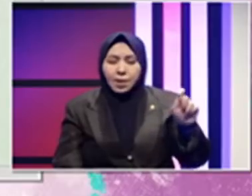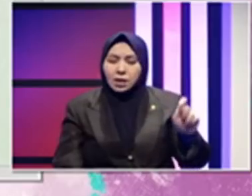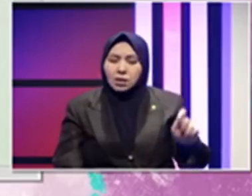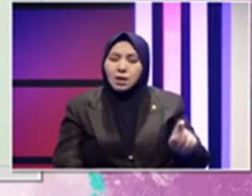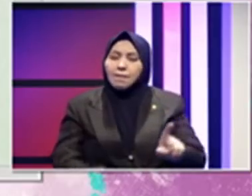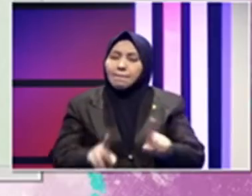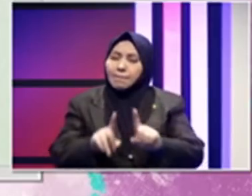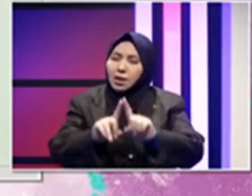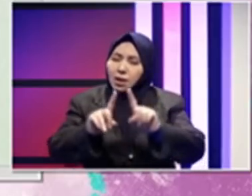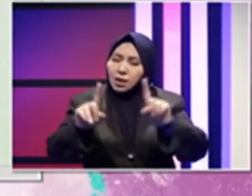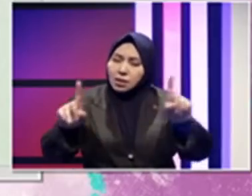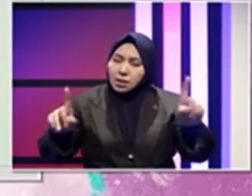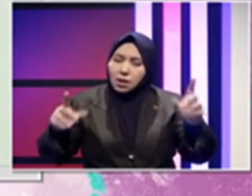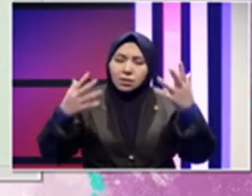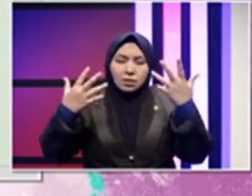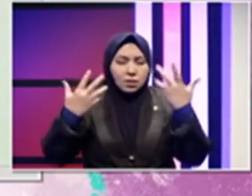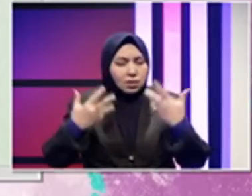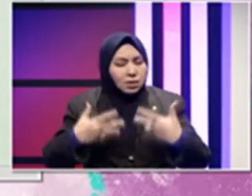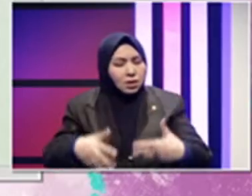أُمَّةٍ